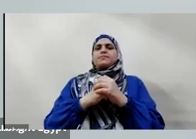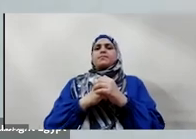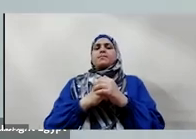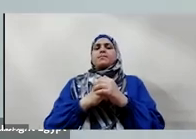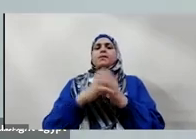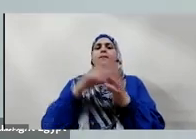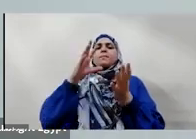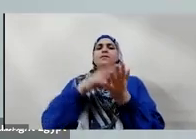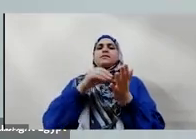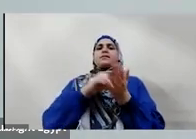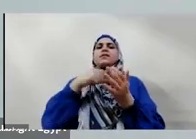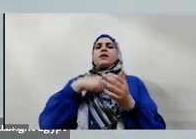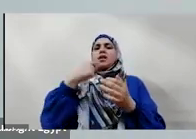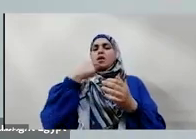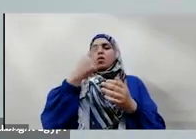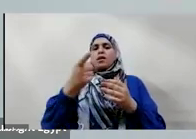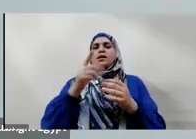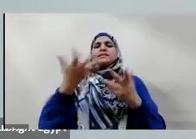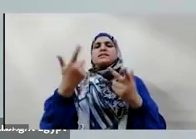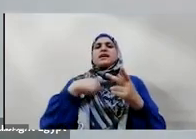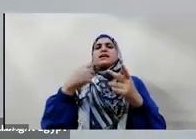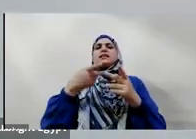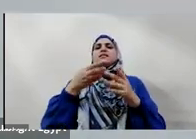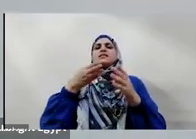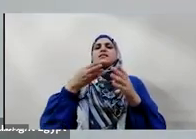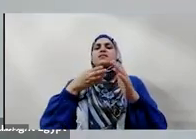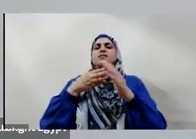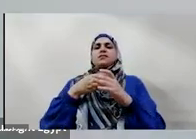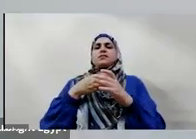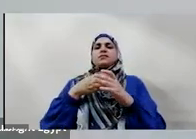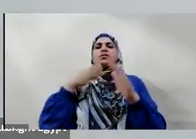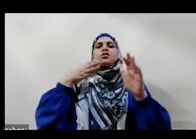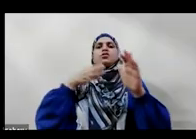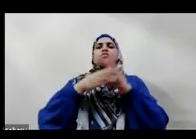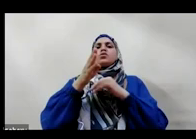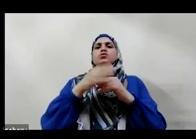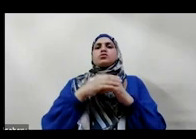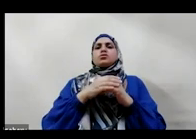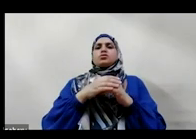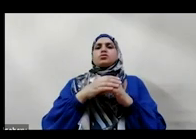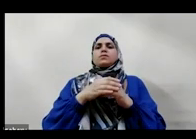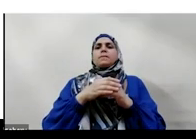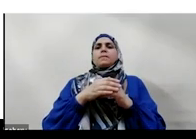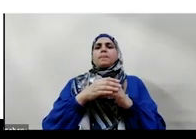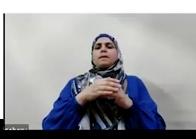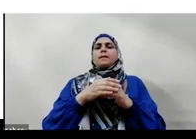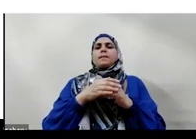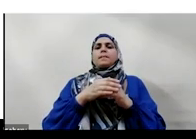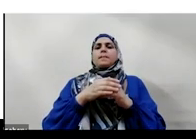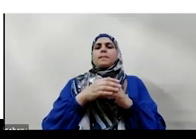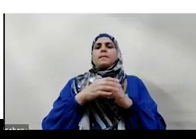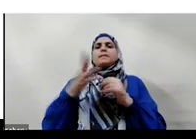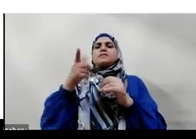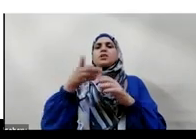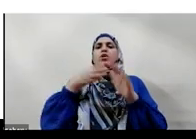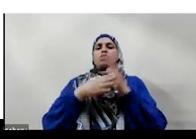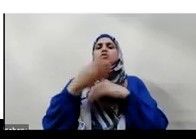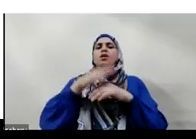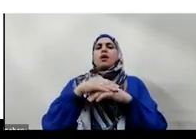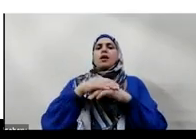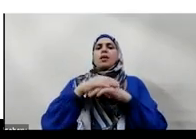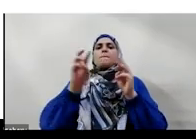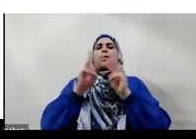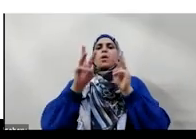بداية خليني أقول لحضراتكم إزاي أصلا تقدروا تدخلوا أو تدخلوا على الموقع الخاص بهيئة